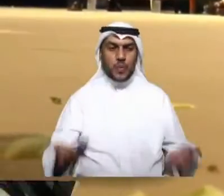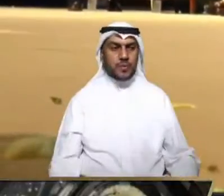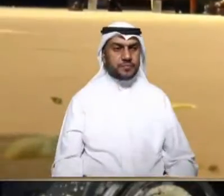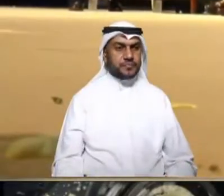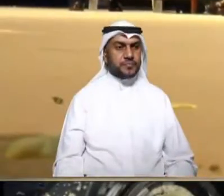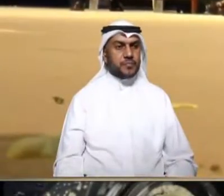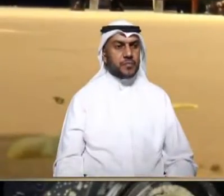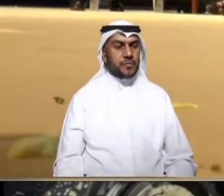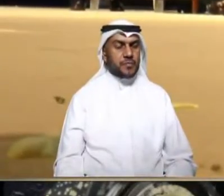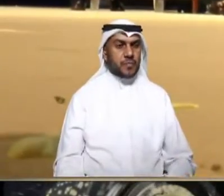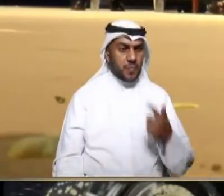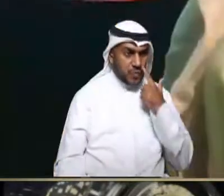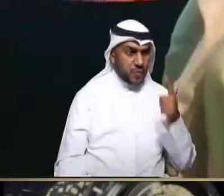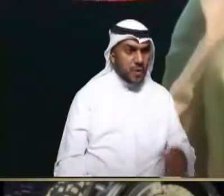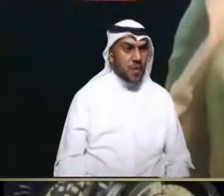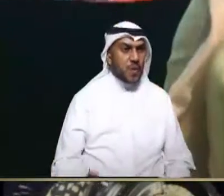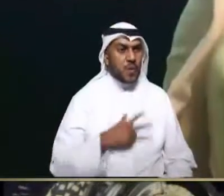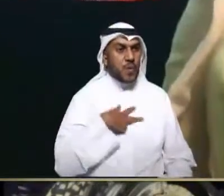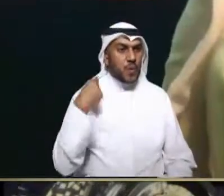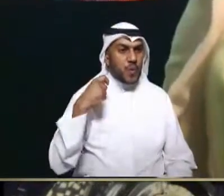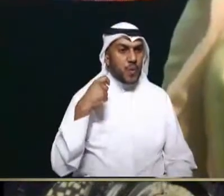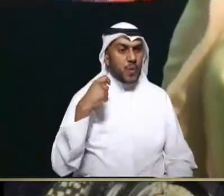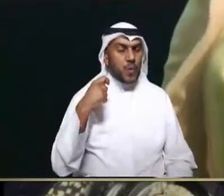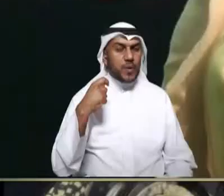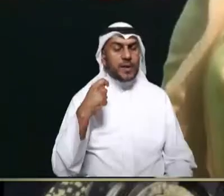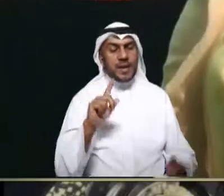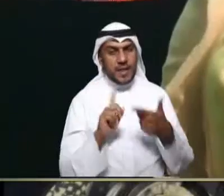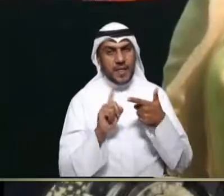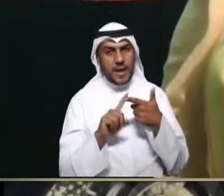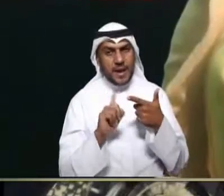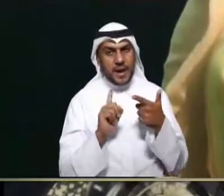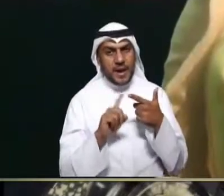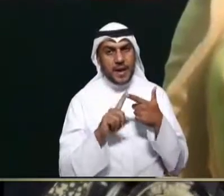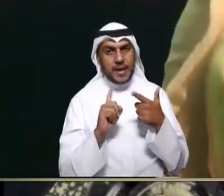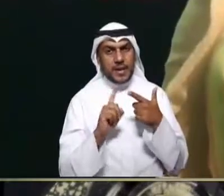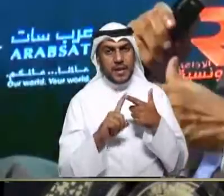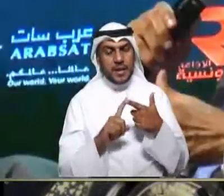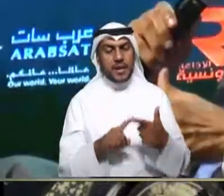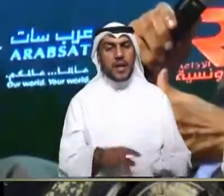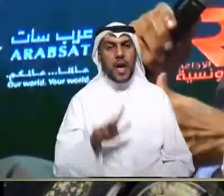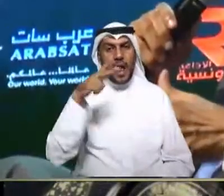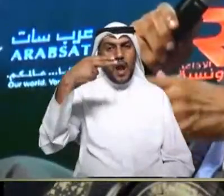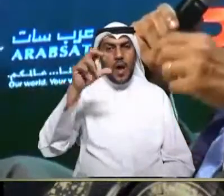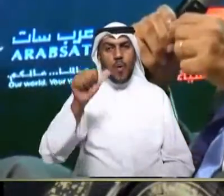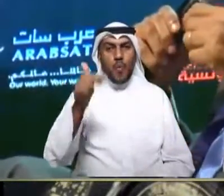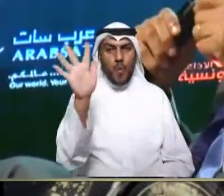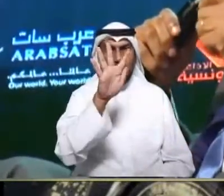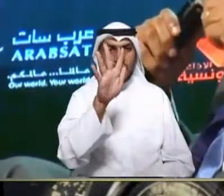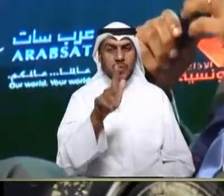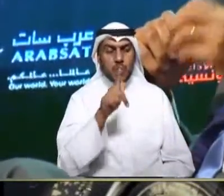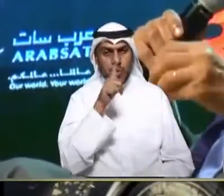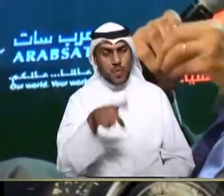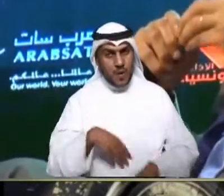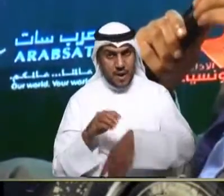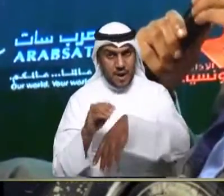وكيل وزارة الإعلام المساعد لقطاع الصحافة والنشر والمطبوعات ورئيس اتحاد إذاعات الدول العربية محمد عبد المحسن العواش